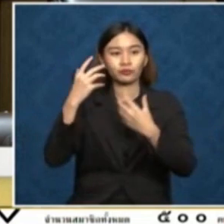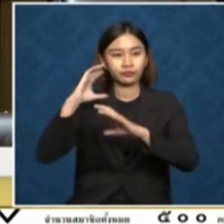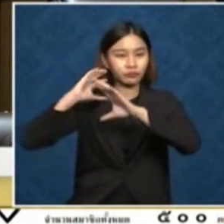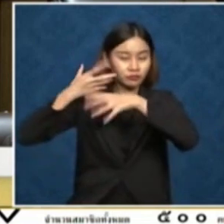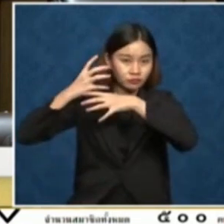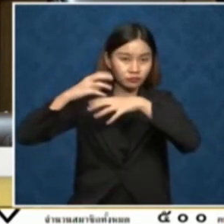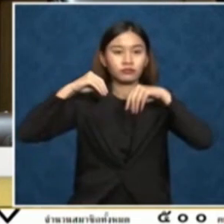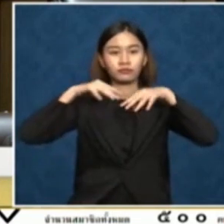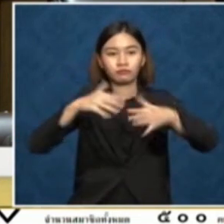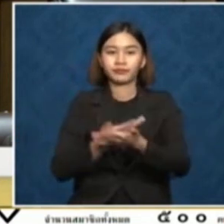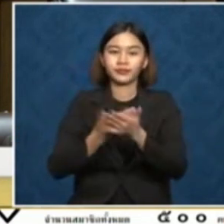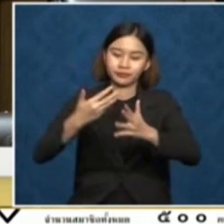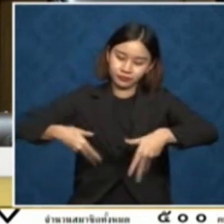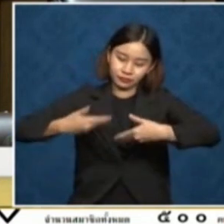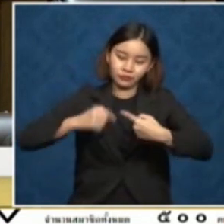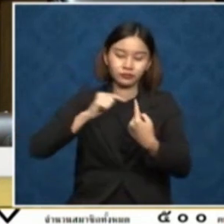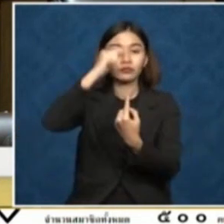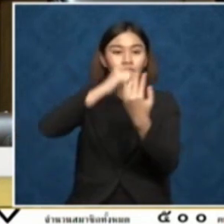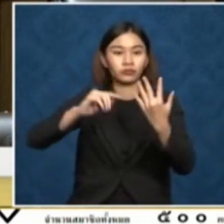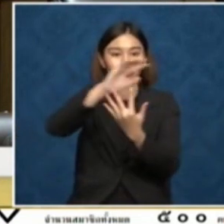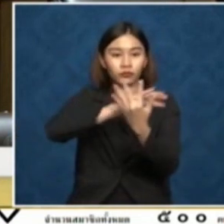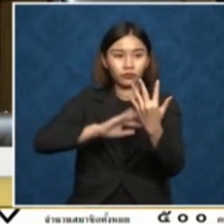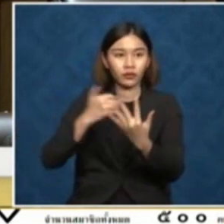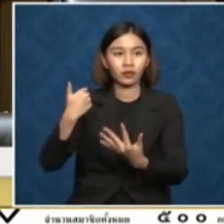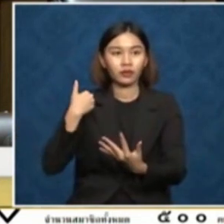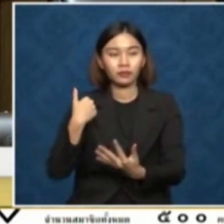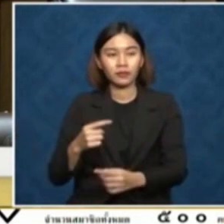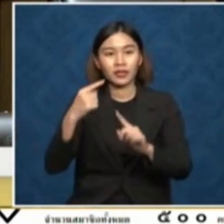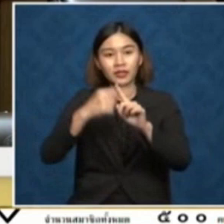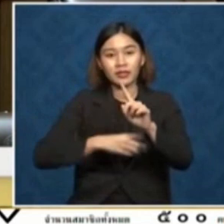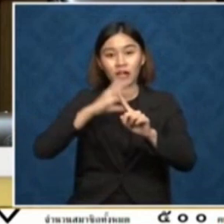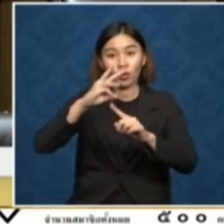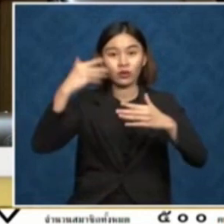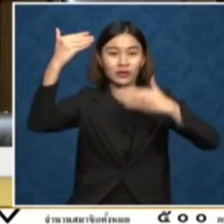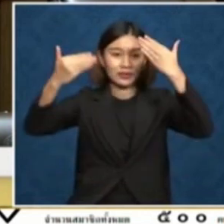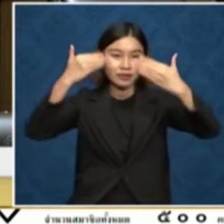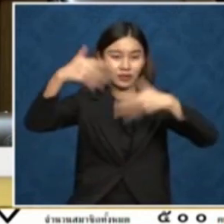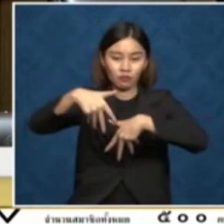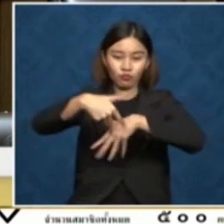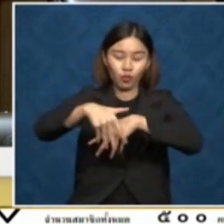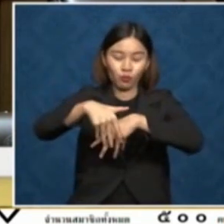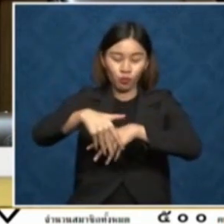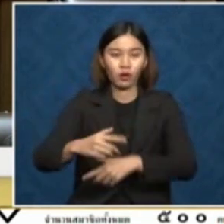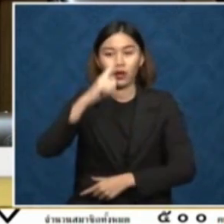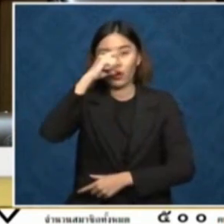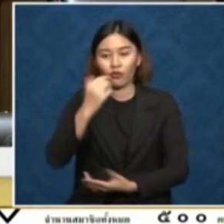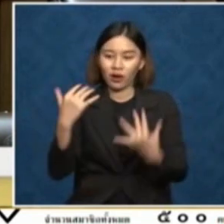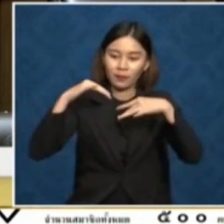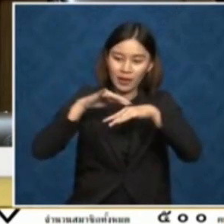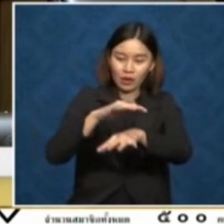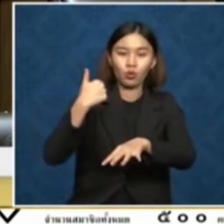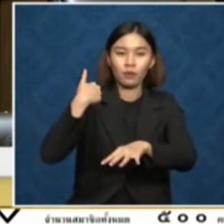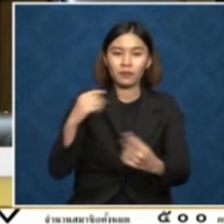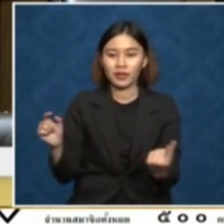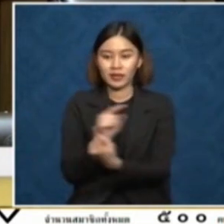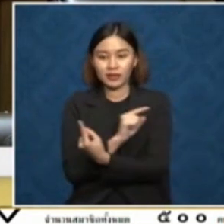จุบันนี้แนวคิดทัศนคติของเราโอบรับผู้มีความหลากหลายทางเพศเพิ่มมากขึ้นค่ะเรามีซีรีส์ Wise นะคะที่สร้างชื่อเสียงโด่งดังไปทั่ว